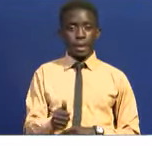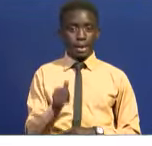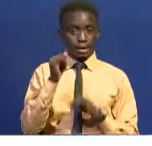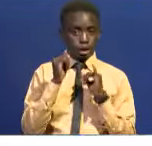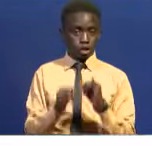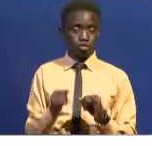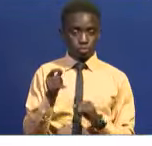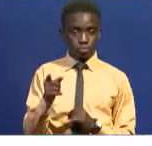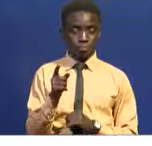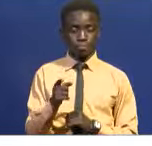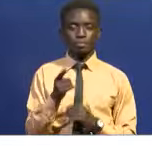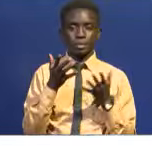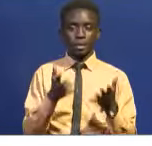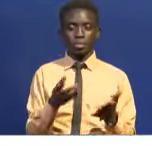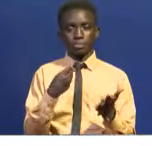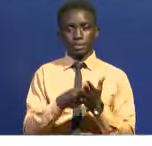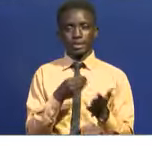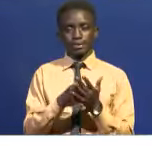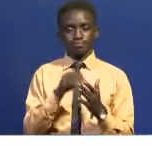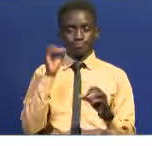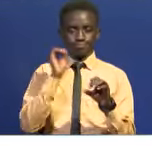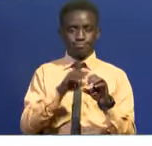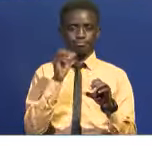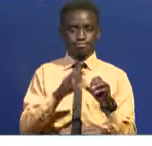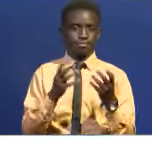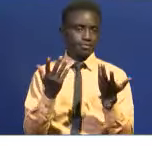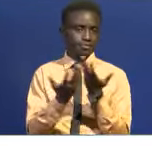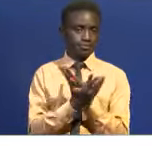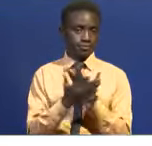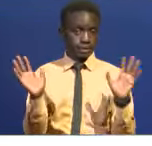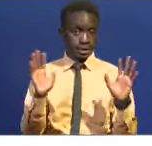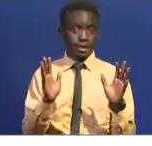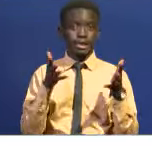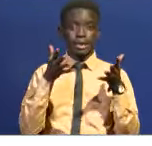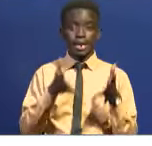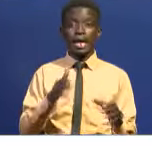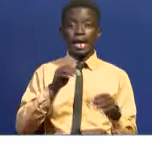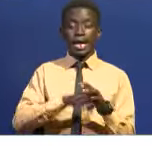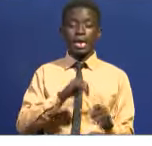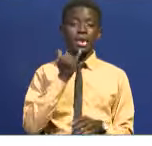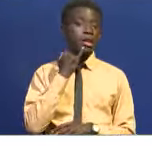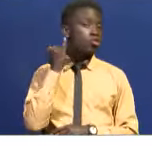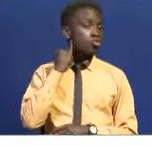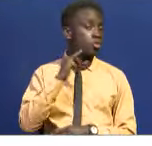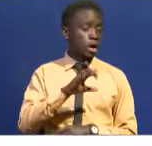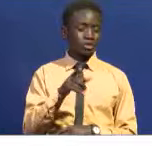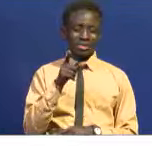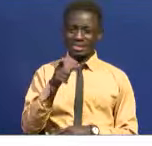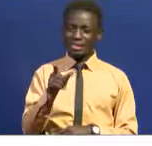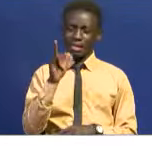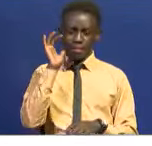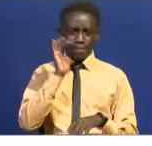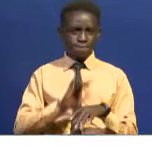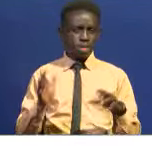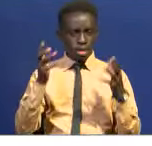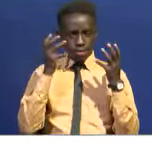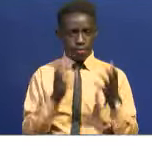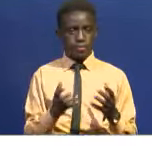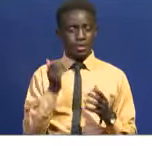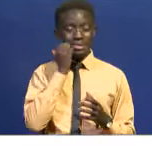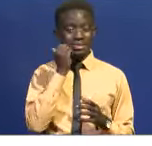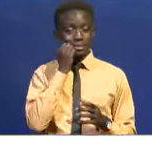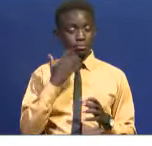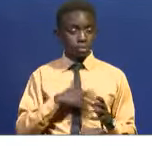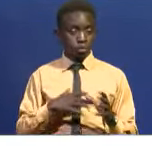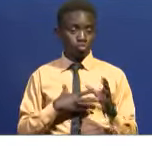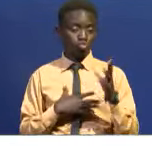kwa pesa taslimu. Mtazamaji, katika kaunti ya Nakuru, changamoto ya mpito huo ziliathiri wagonjwa na magonjwa